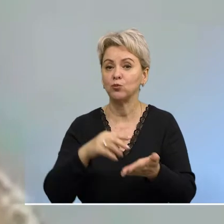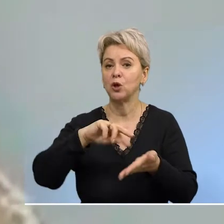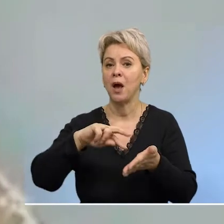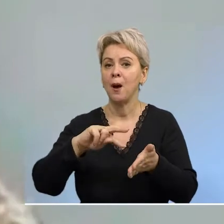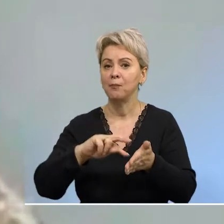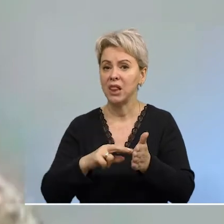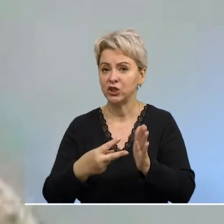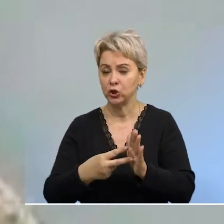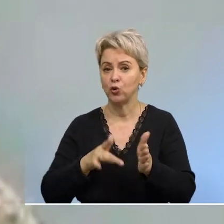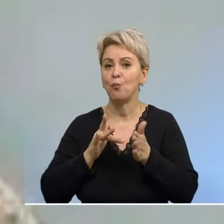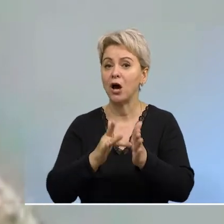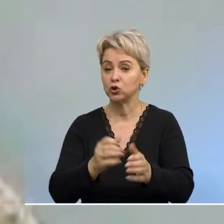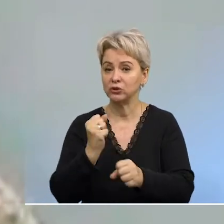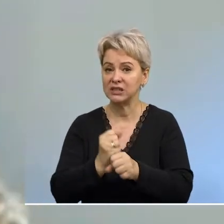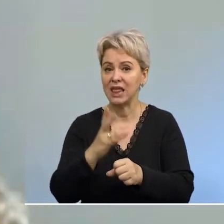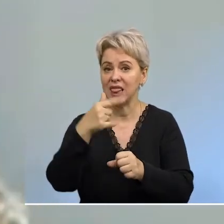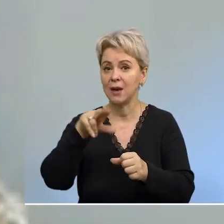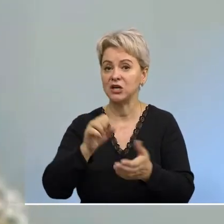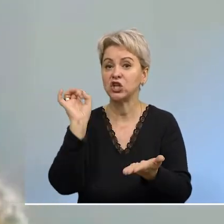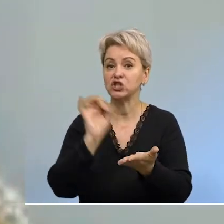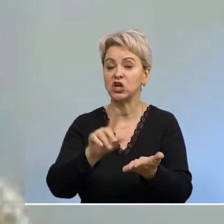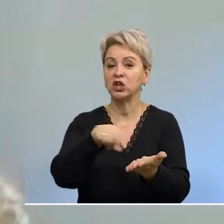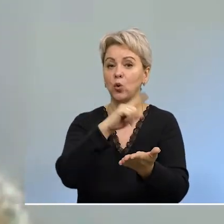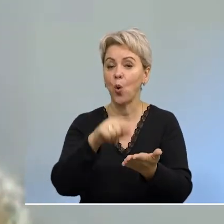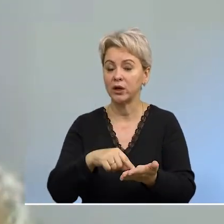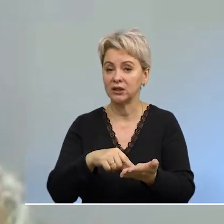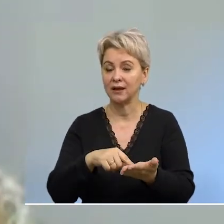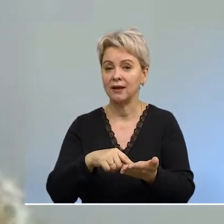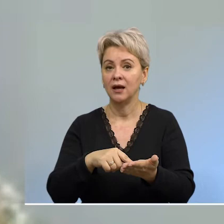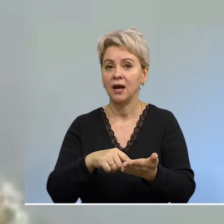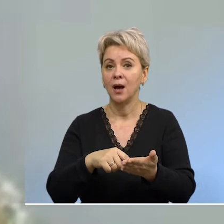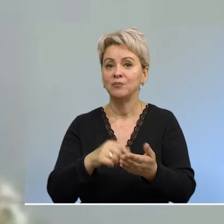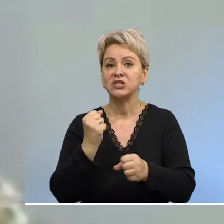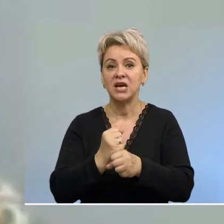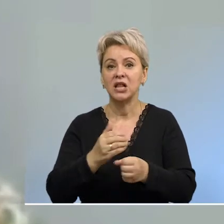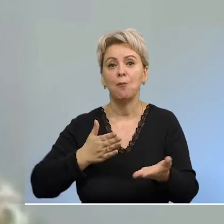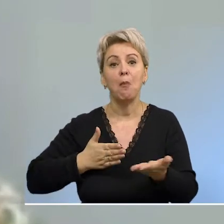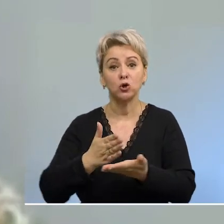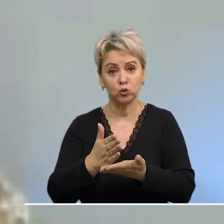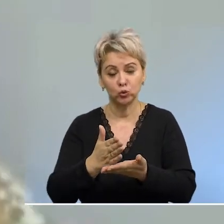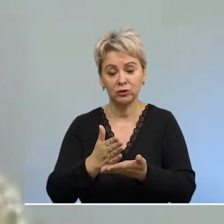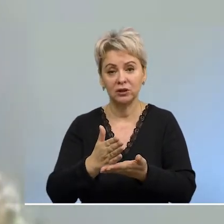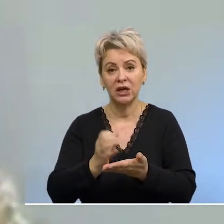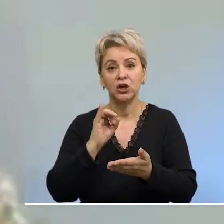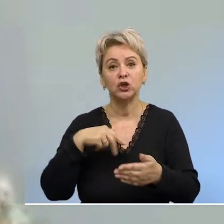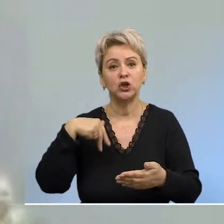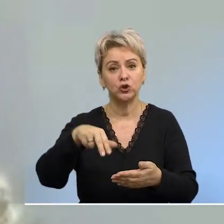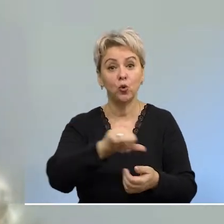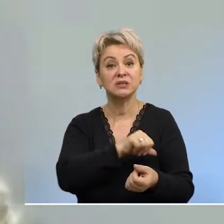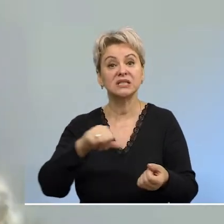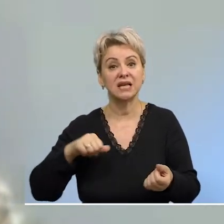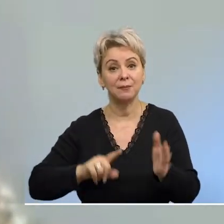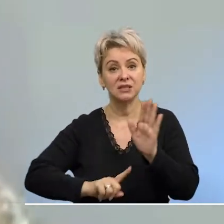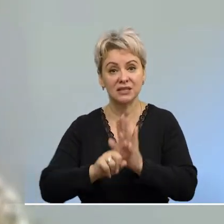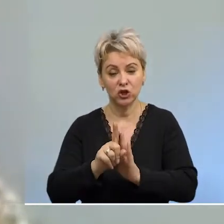простраиваем маршрут, ну это, как правило, набережная и центр города, да. Простраиваем маршрут, идем